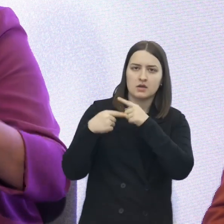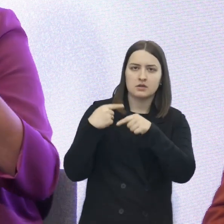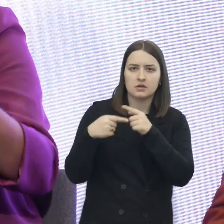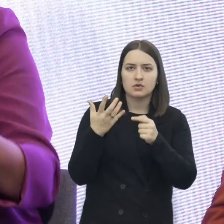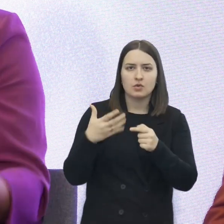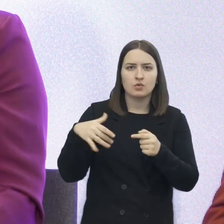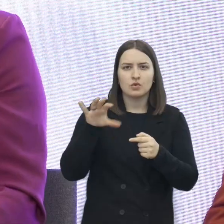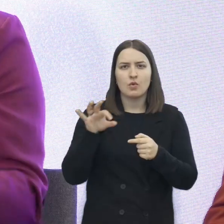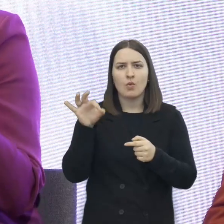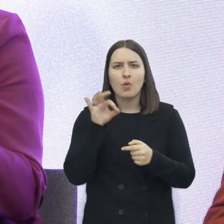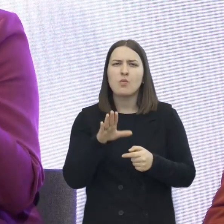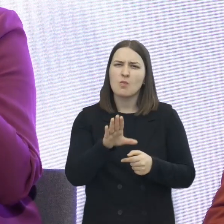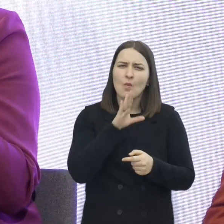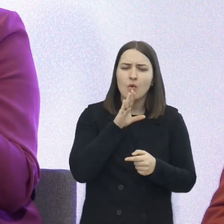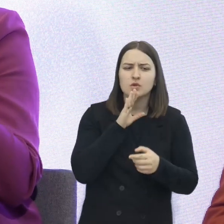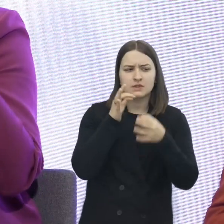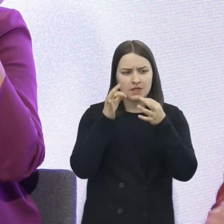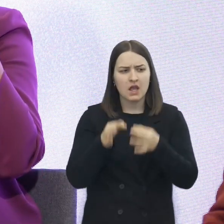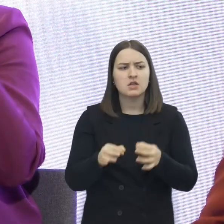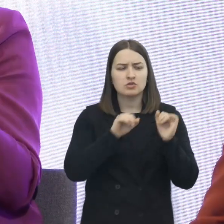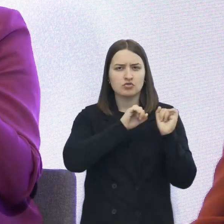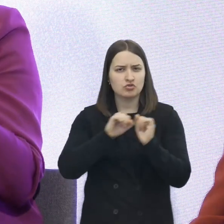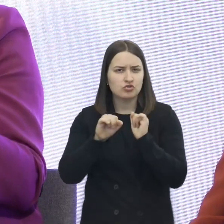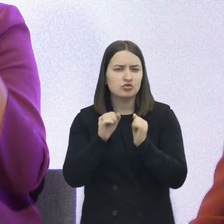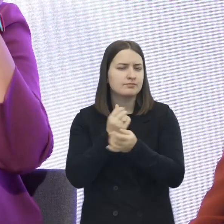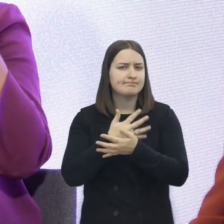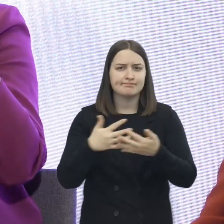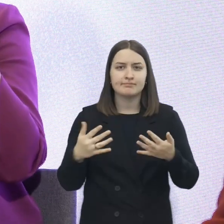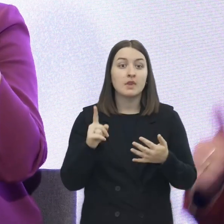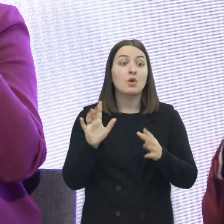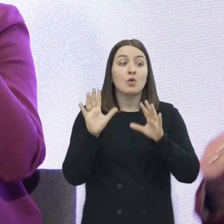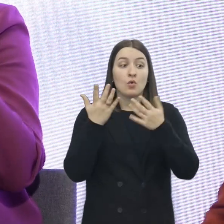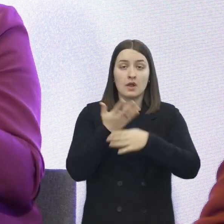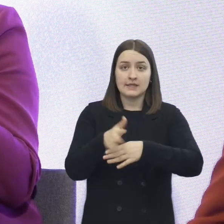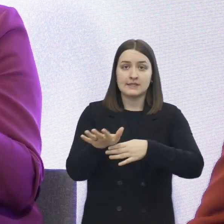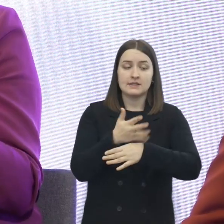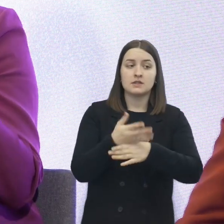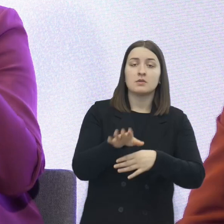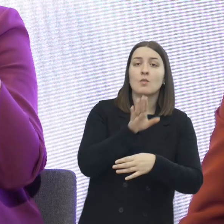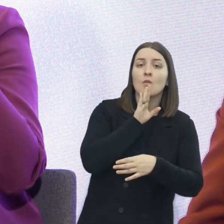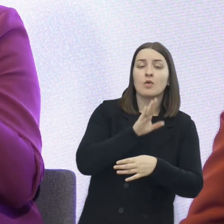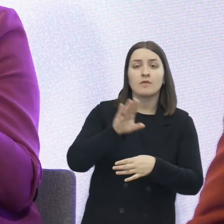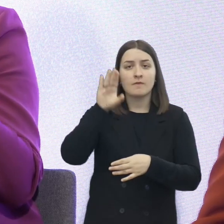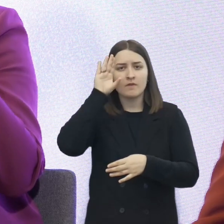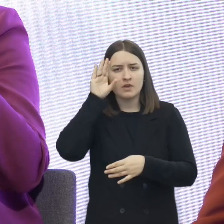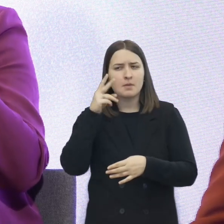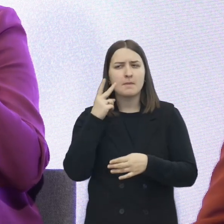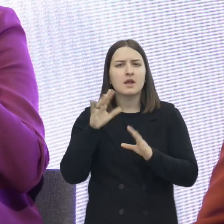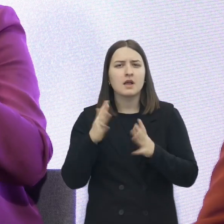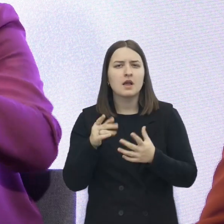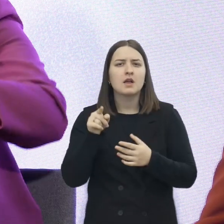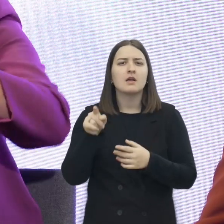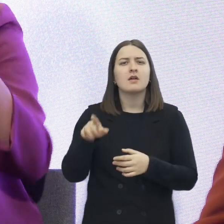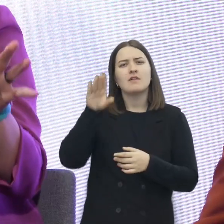apie feminizmą ir panašiai. Bet jeigu mes išskiriam pagal lytį, tai daug labiau matom, kad vaikinai eina